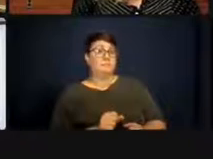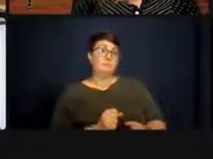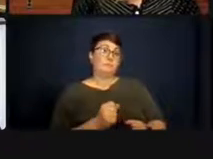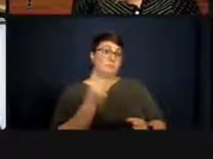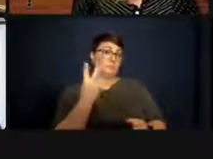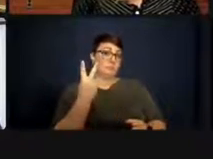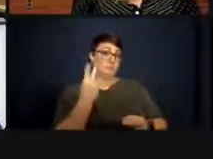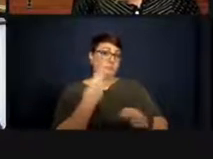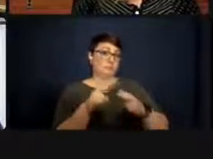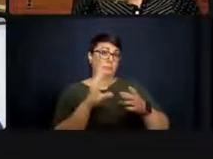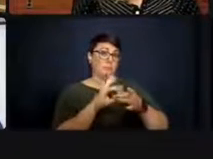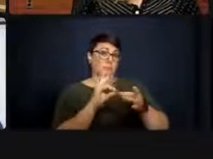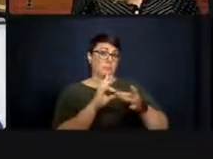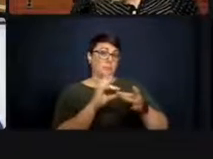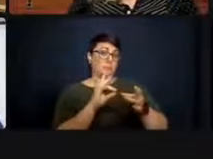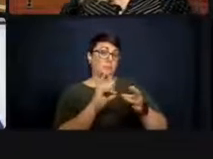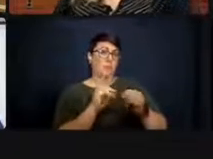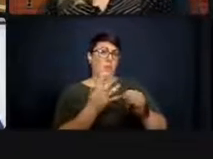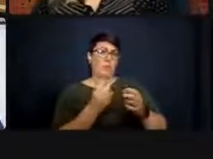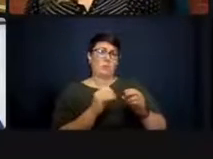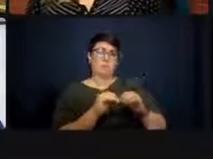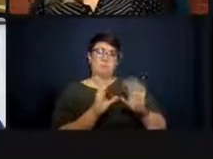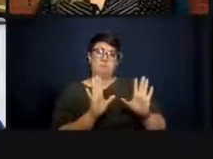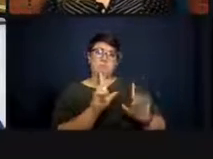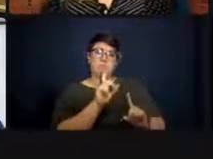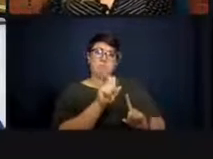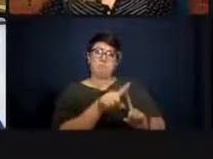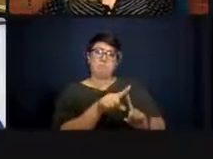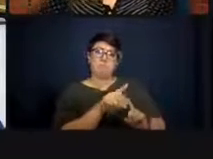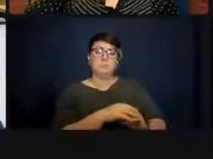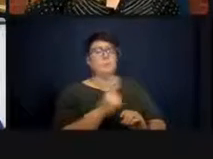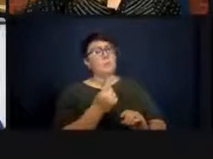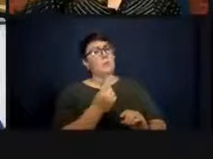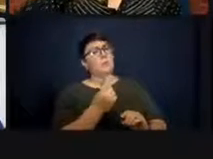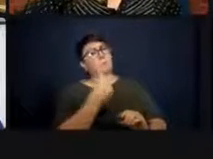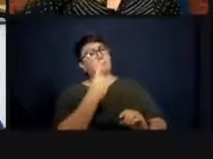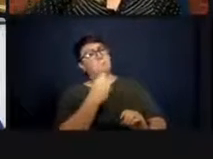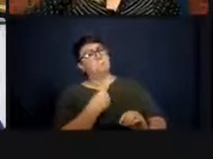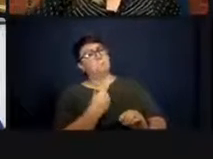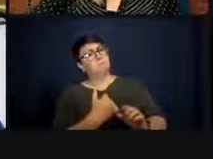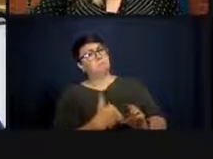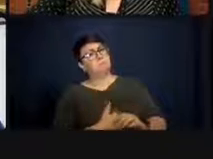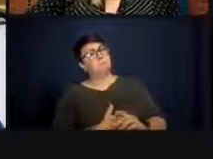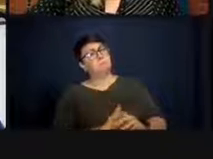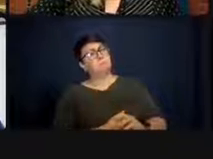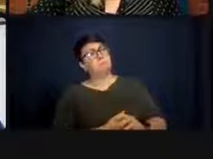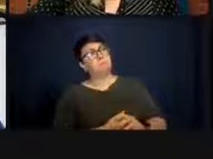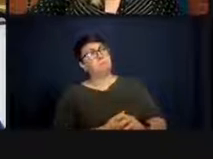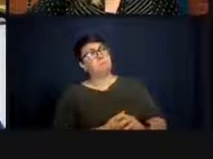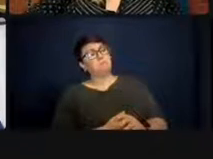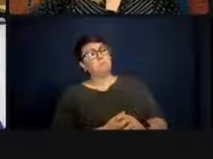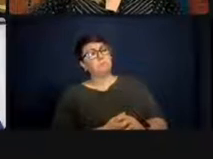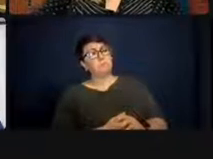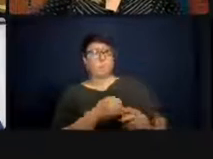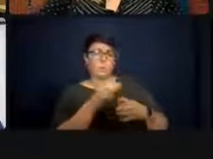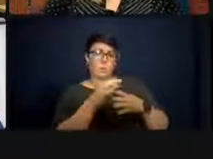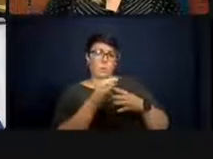لدي تعليقان سريعين. أنا لم أفهم أمر عندما سألني أحد الأشخاص عنه،